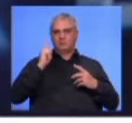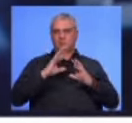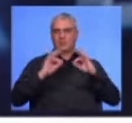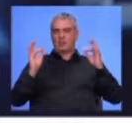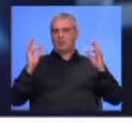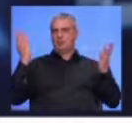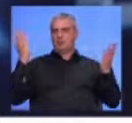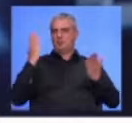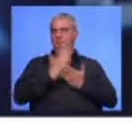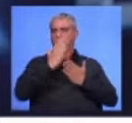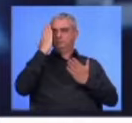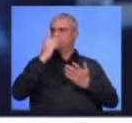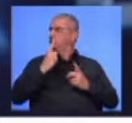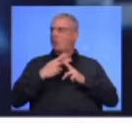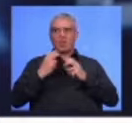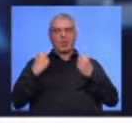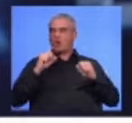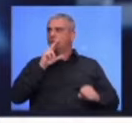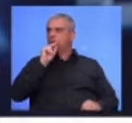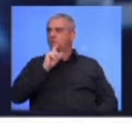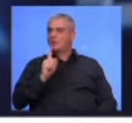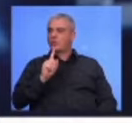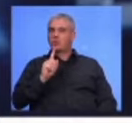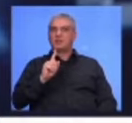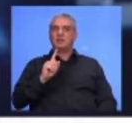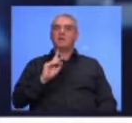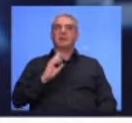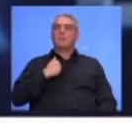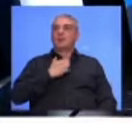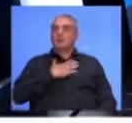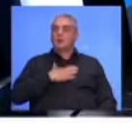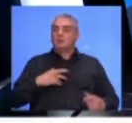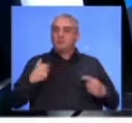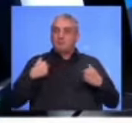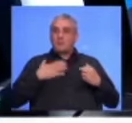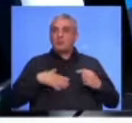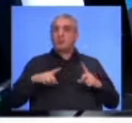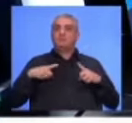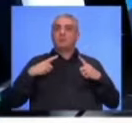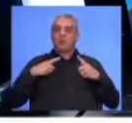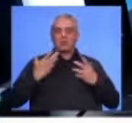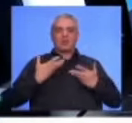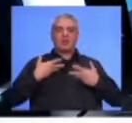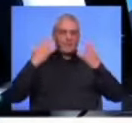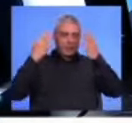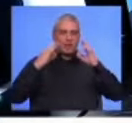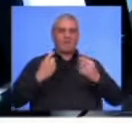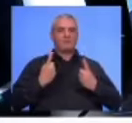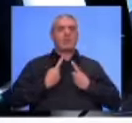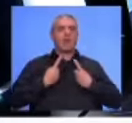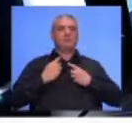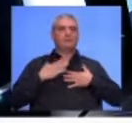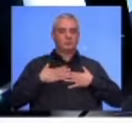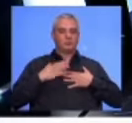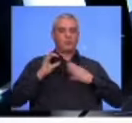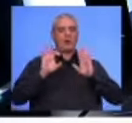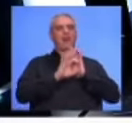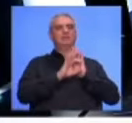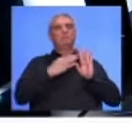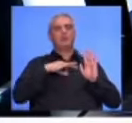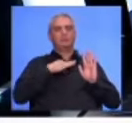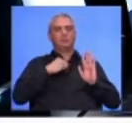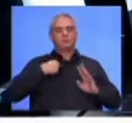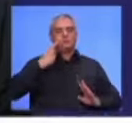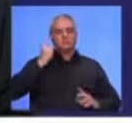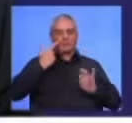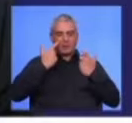הזה. זה לא עניין של חופש הביטוי בכלל. אם אנחנו חפצי חיים, אם אנחנו רוצים לרכוש כבוד לעצמנו, לסמלים שלנו, אנחנו יכולים לאכוף